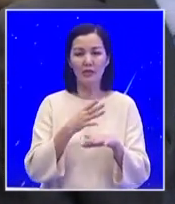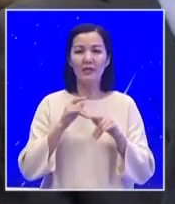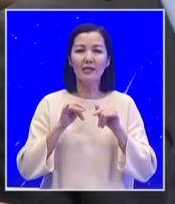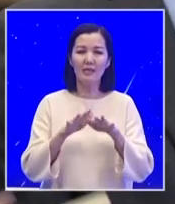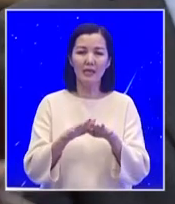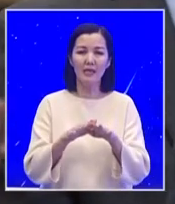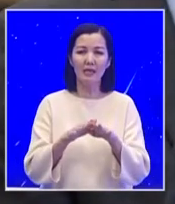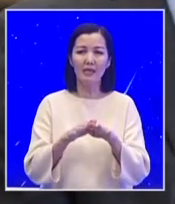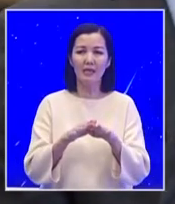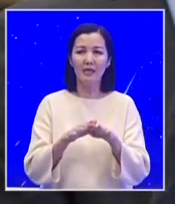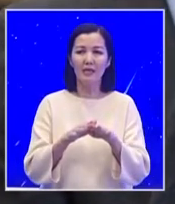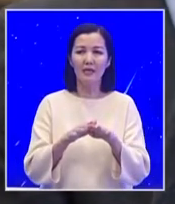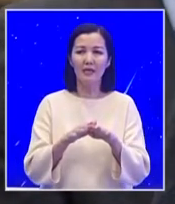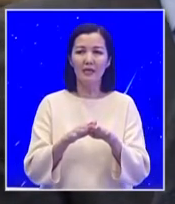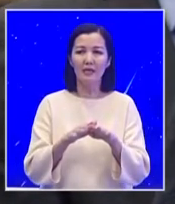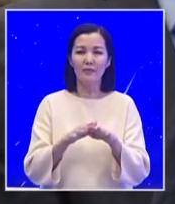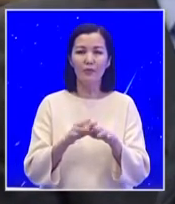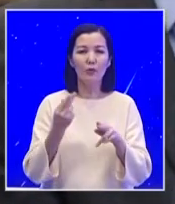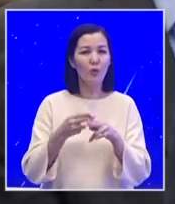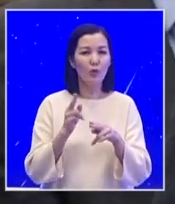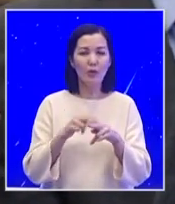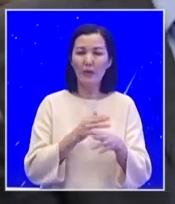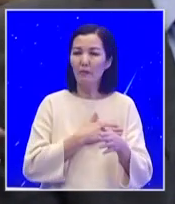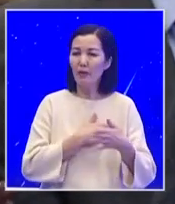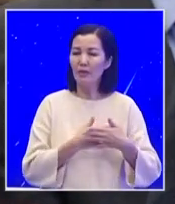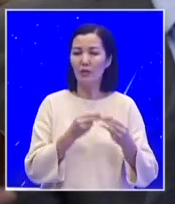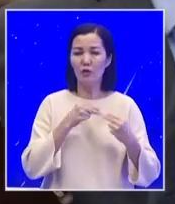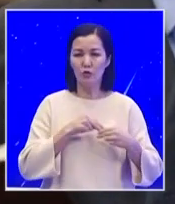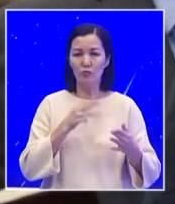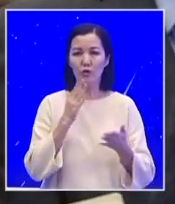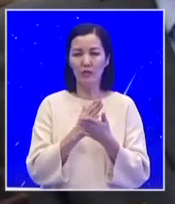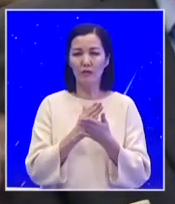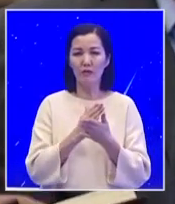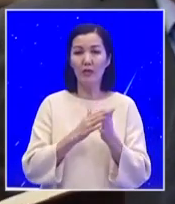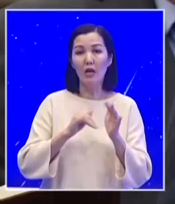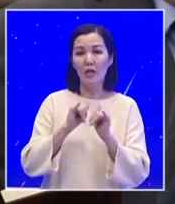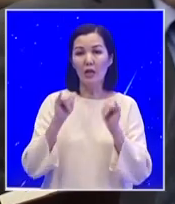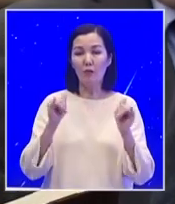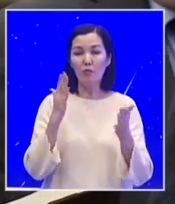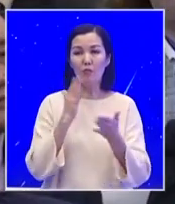Іскер жігіт. Ол үшін Аллаға сізге мың да бір рахмет.